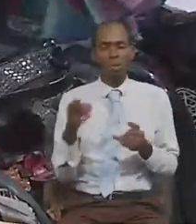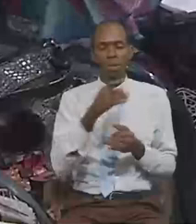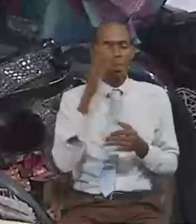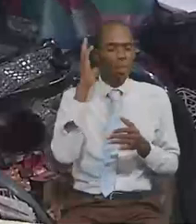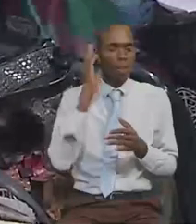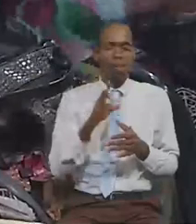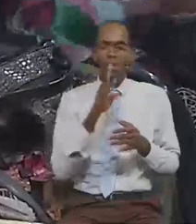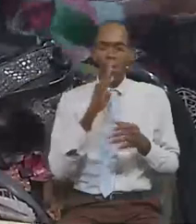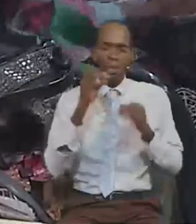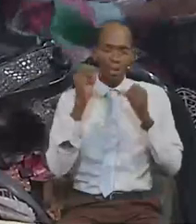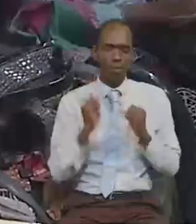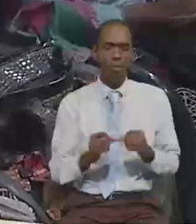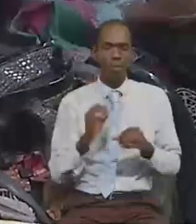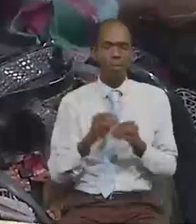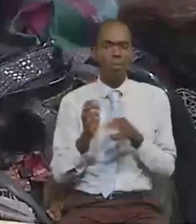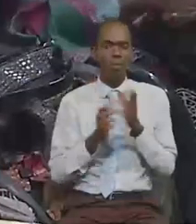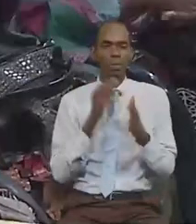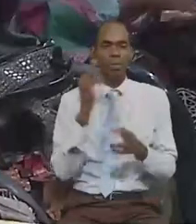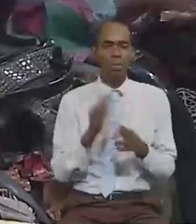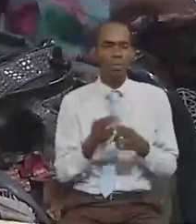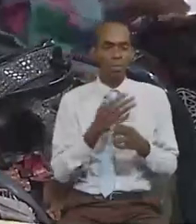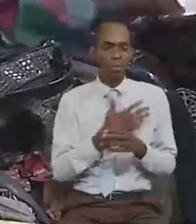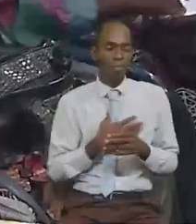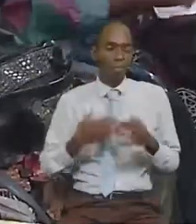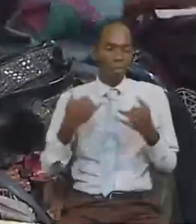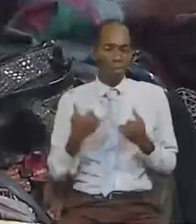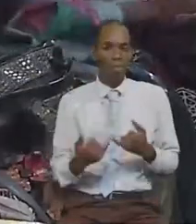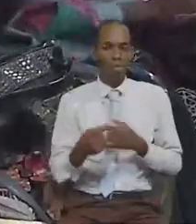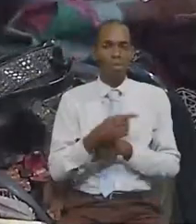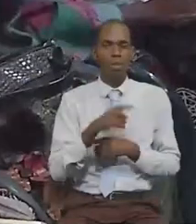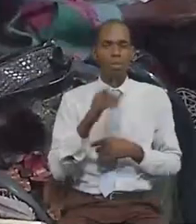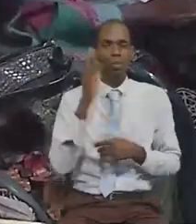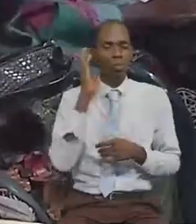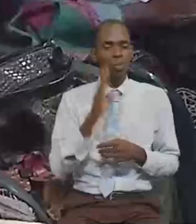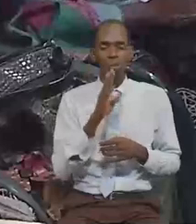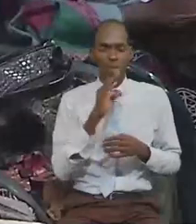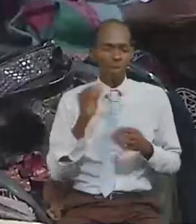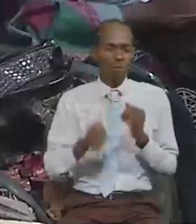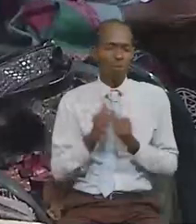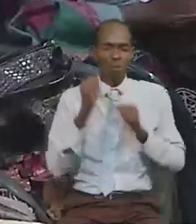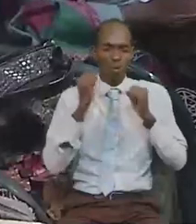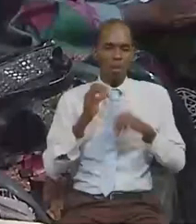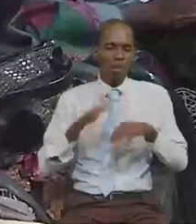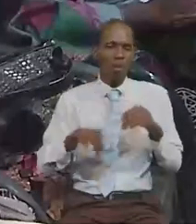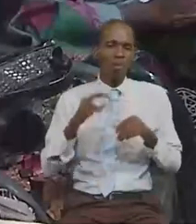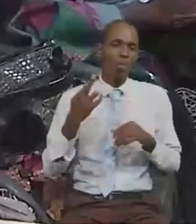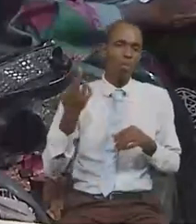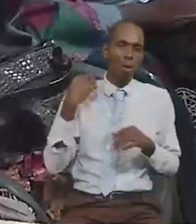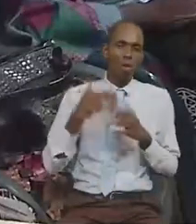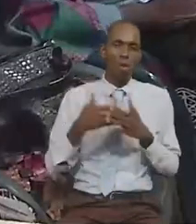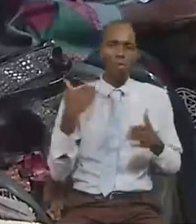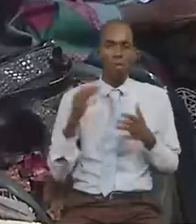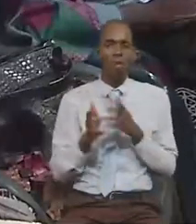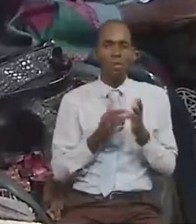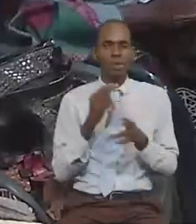Jésus. Et aujourd'hui, tu seras plus fort que ce que tu étais hier. Demain, tu seras plus